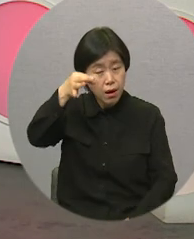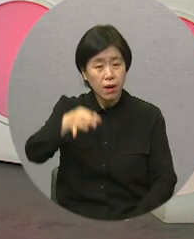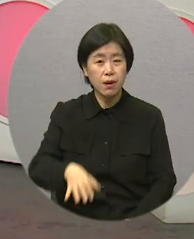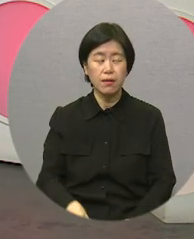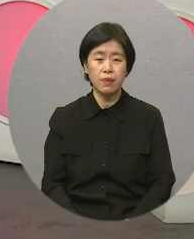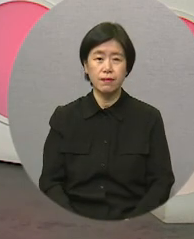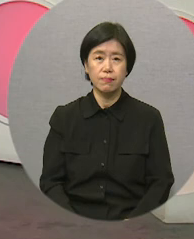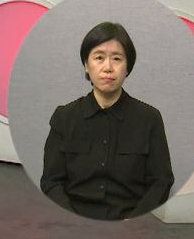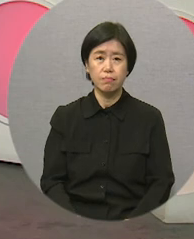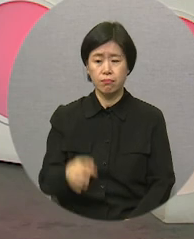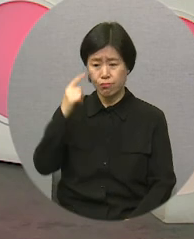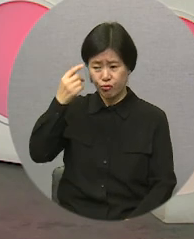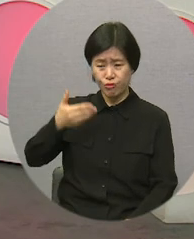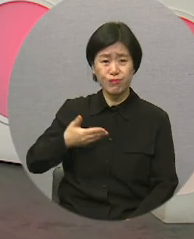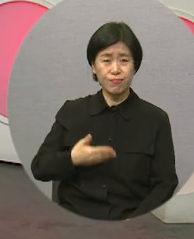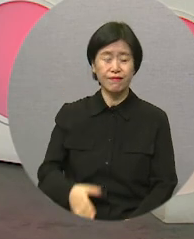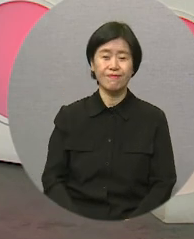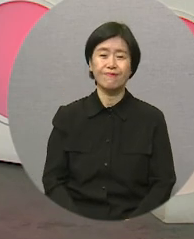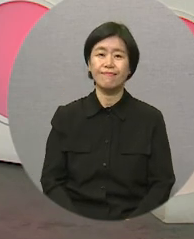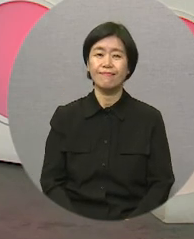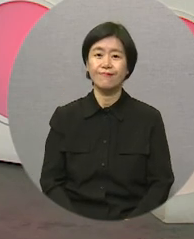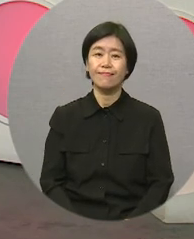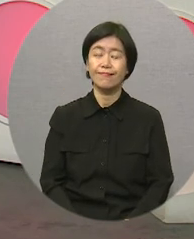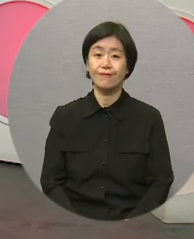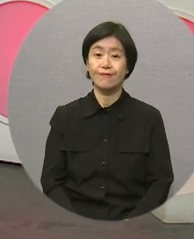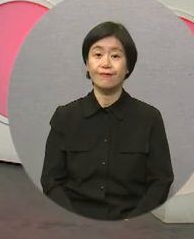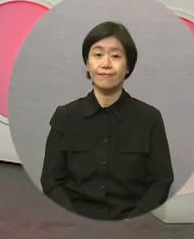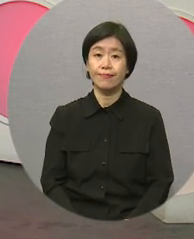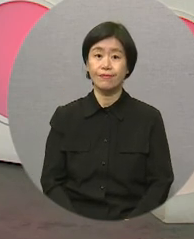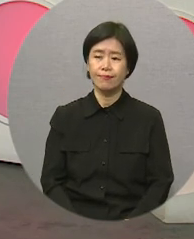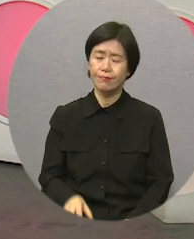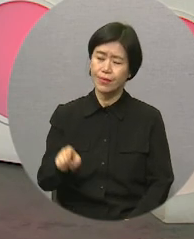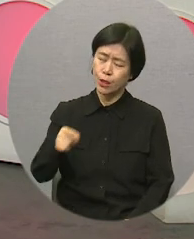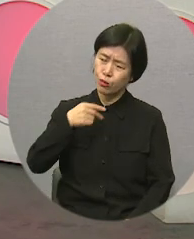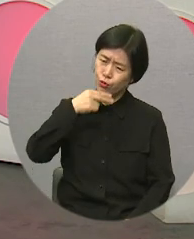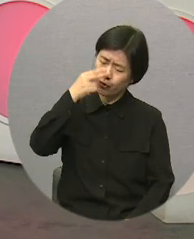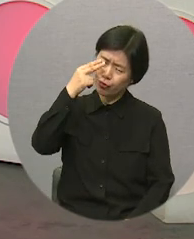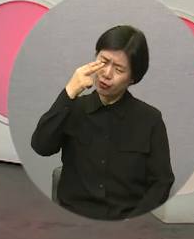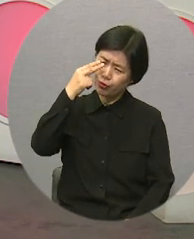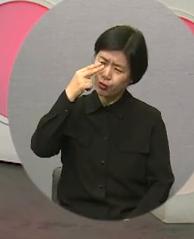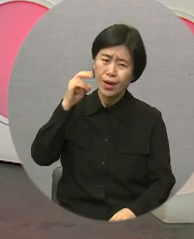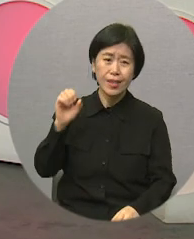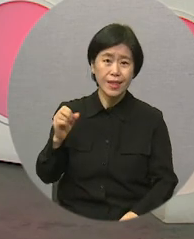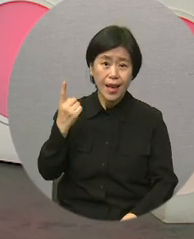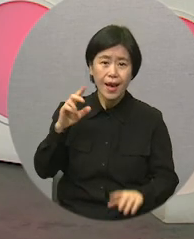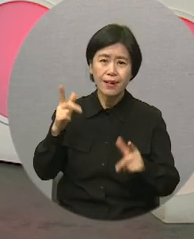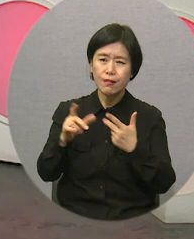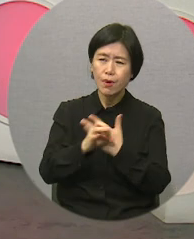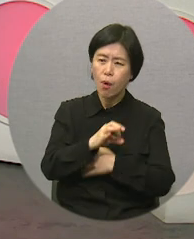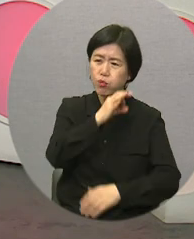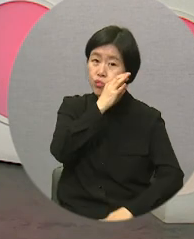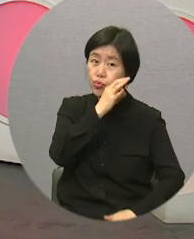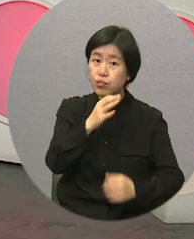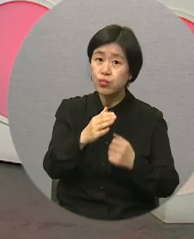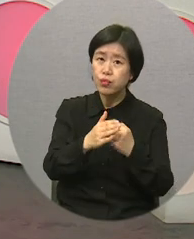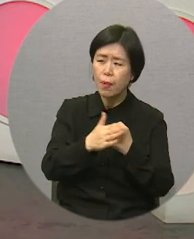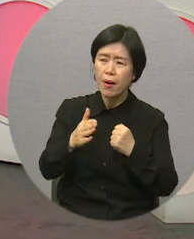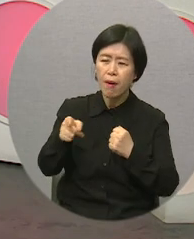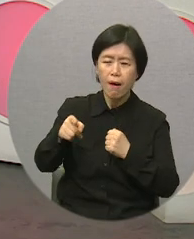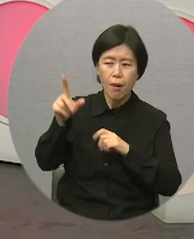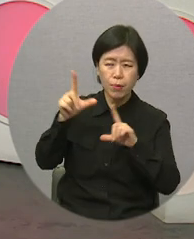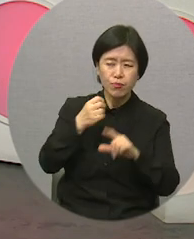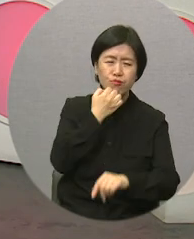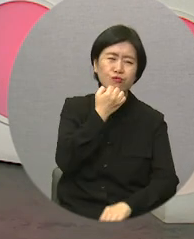비싸요. 라고 말했습니다. 술기운 탓인지 민망해서인지 웃는